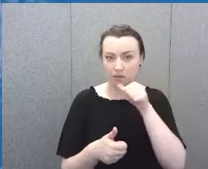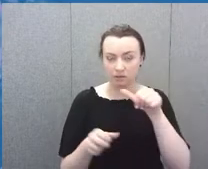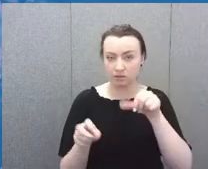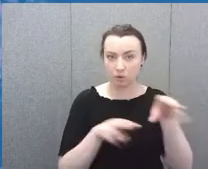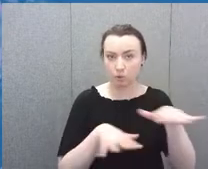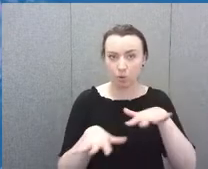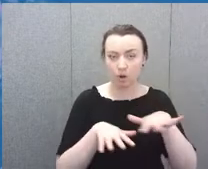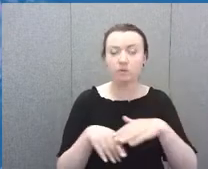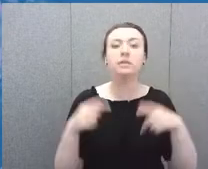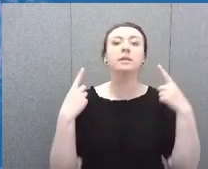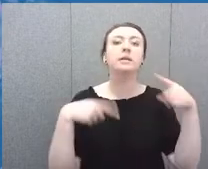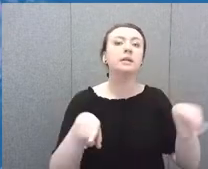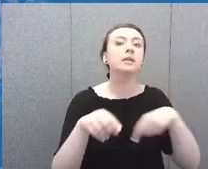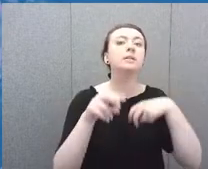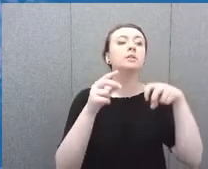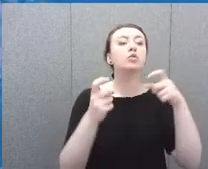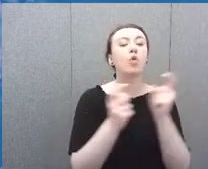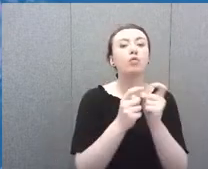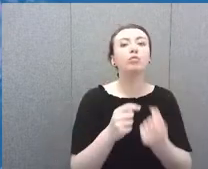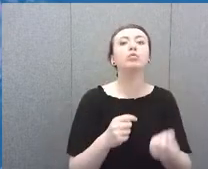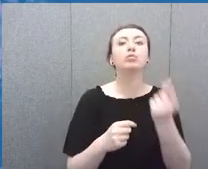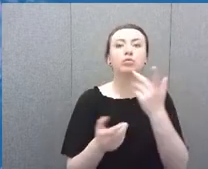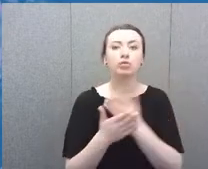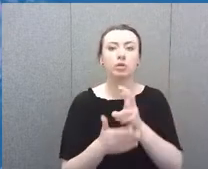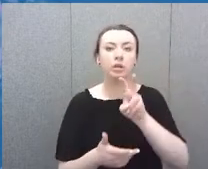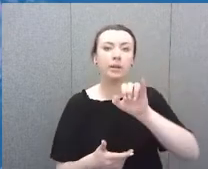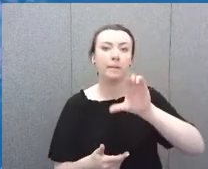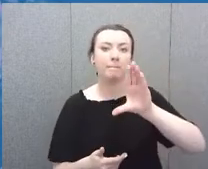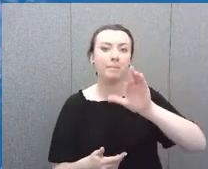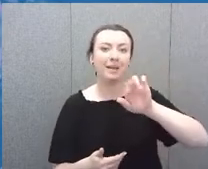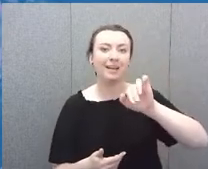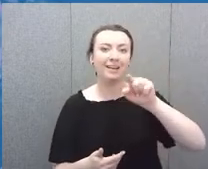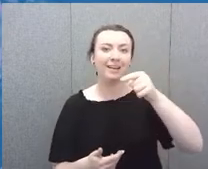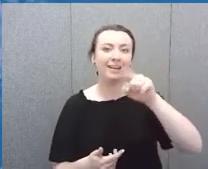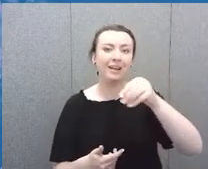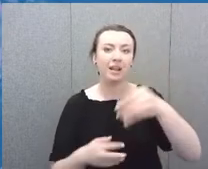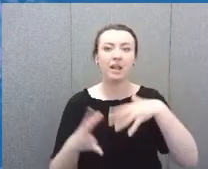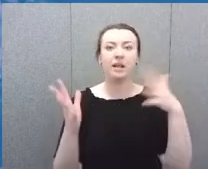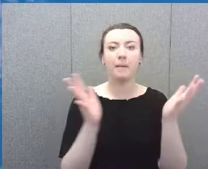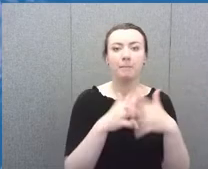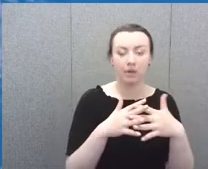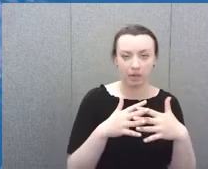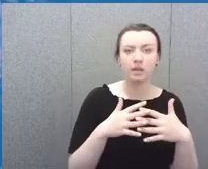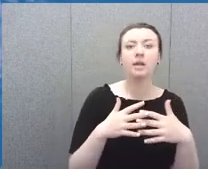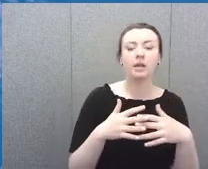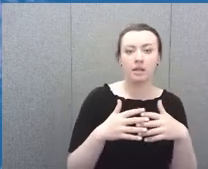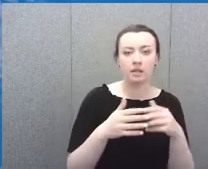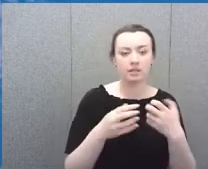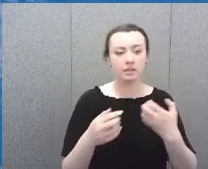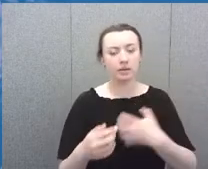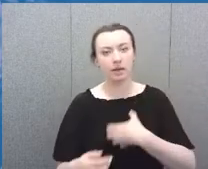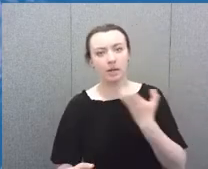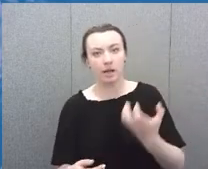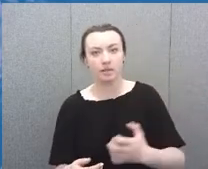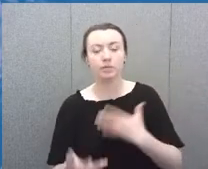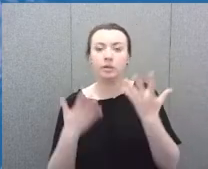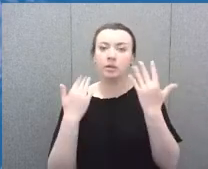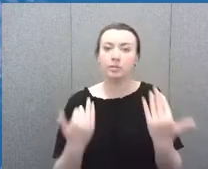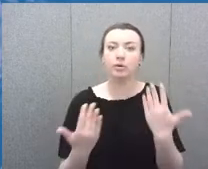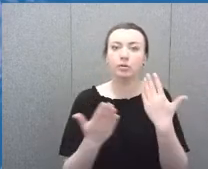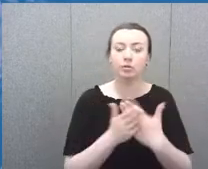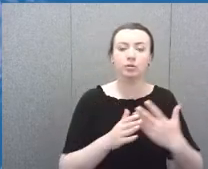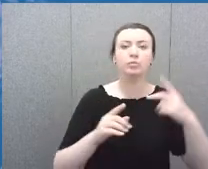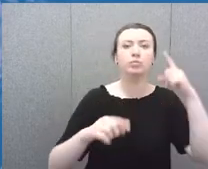конфликтам – это гибридное давление. Гибридное давление или гибридный стресс – это та фраза, которая очень